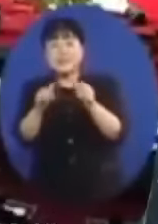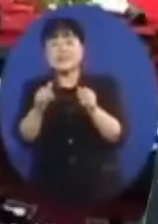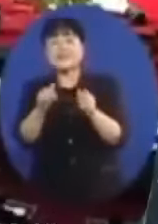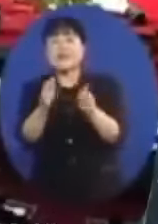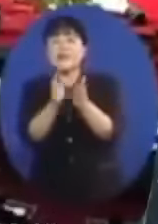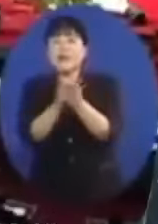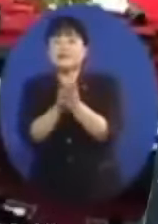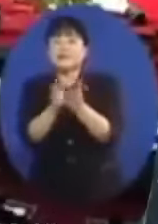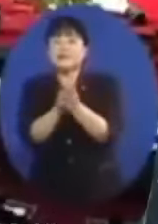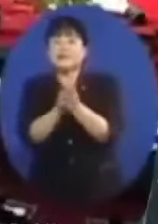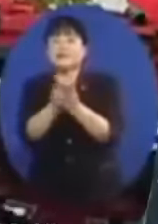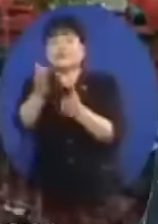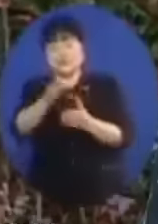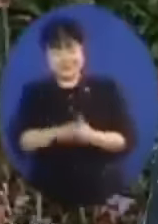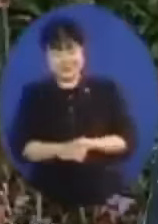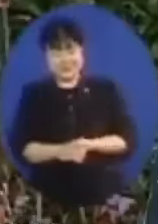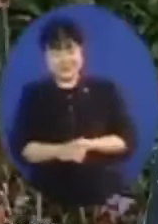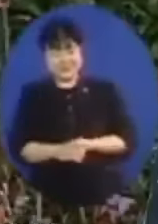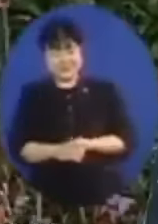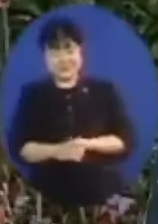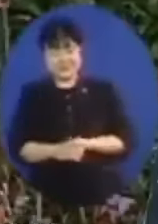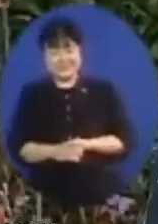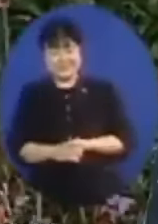박수를 칠 거라는 것입니까?